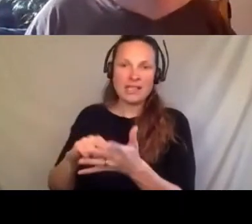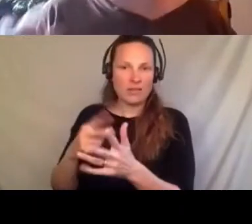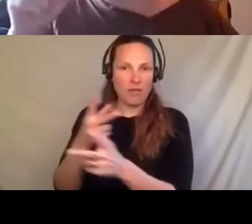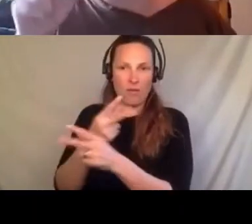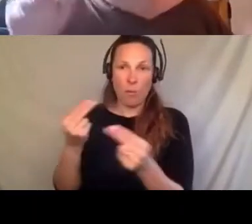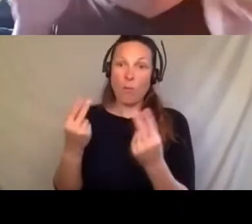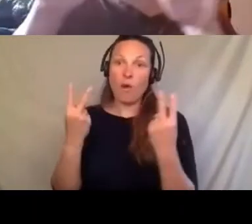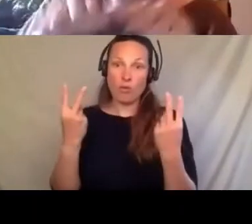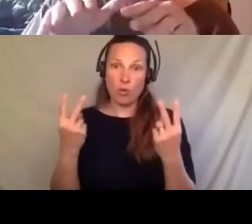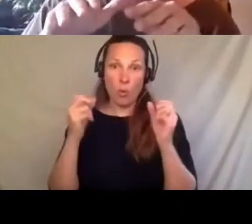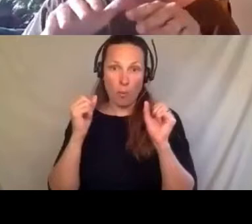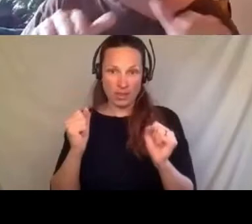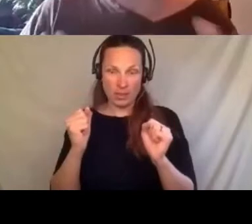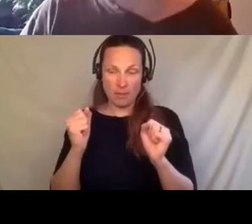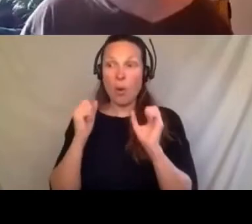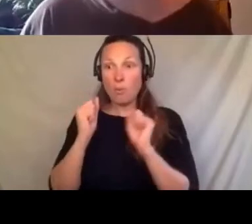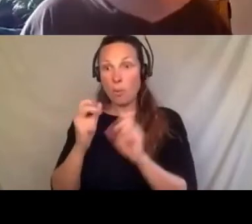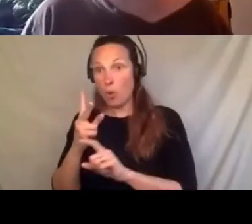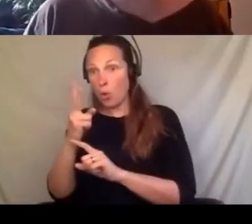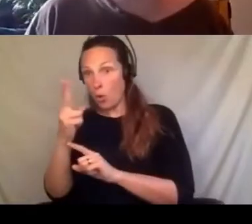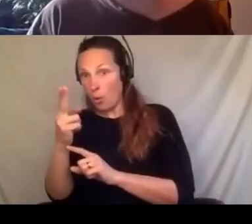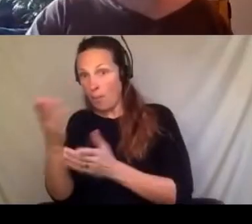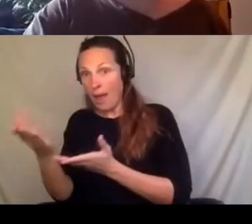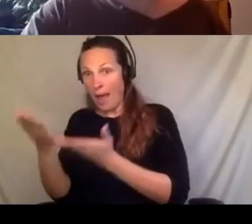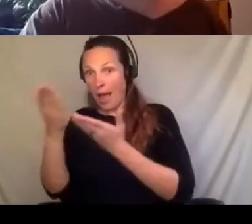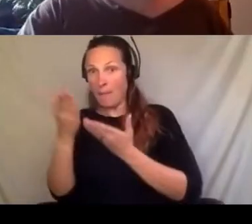2 stratégies. On coupe ou on met du paillis.